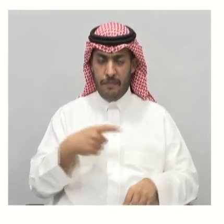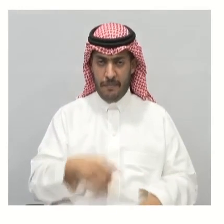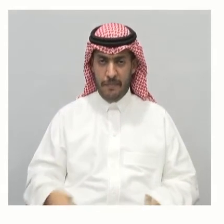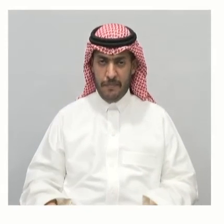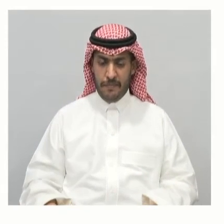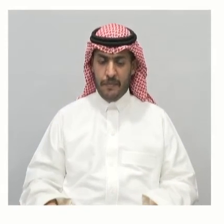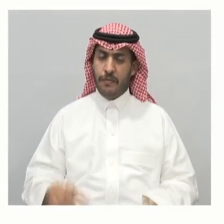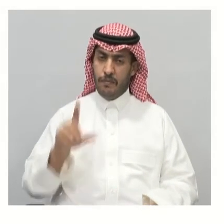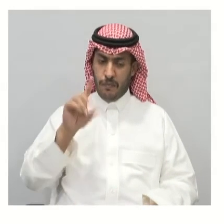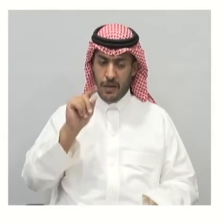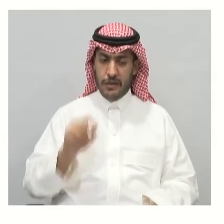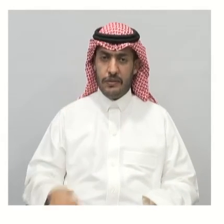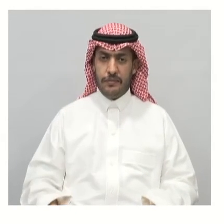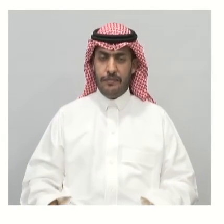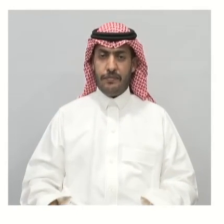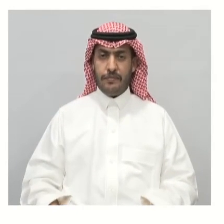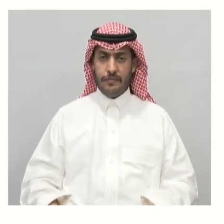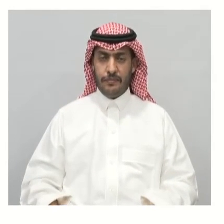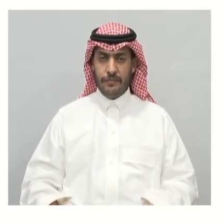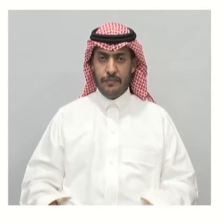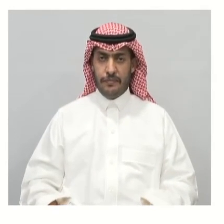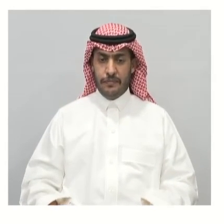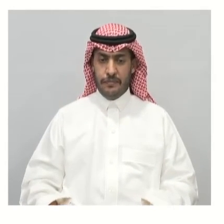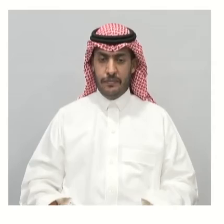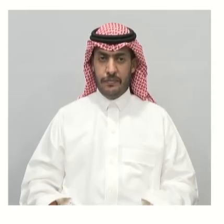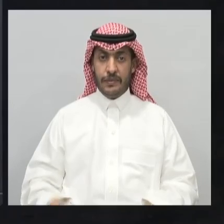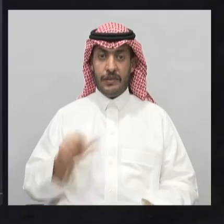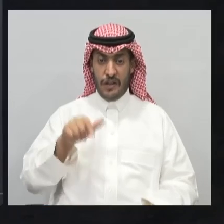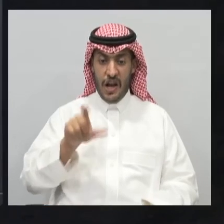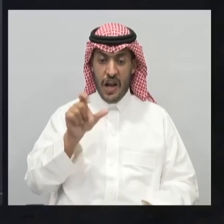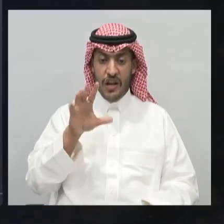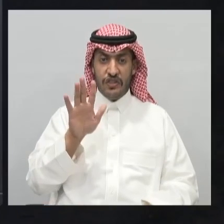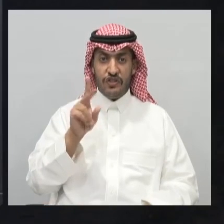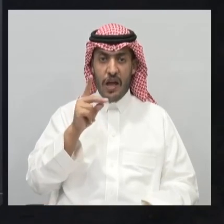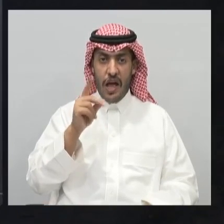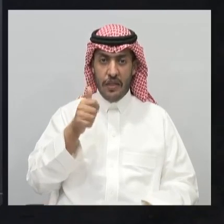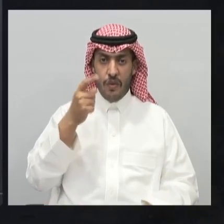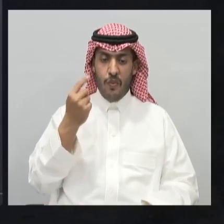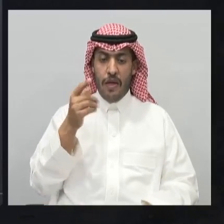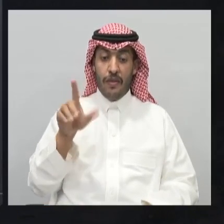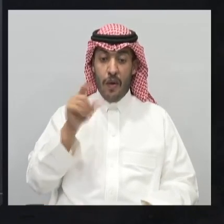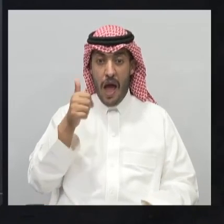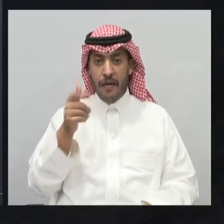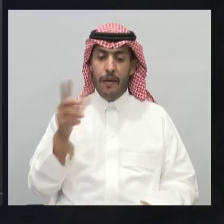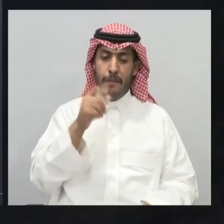الله فيكم ما زلنا في النشاط رقم واحد ننتقل للفقره